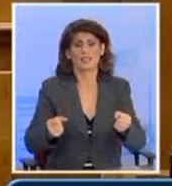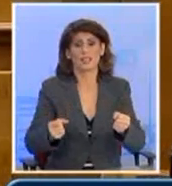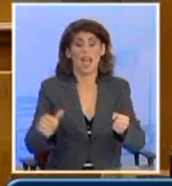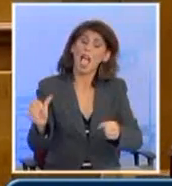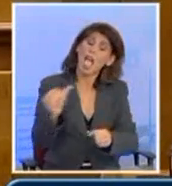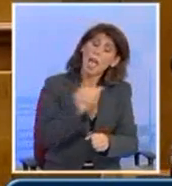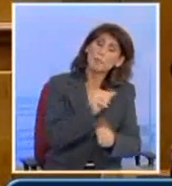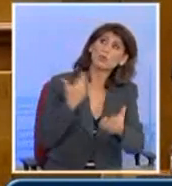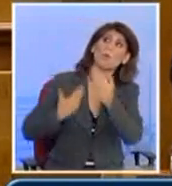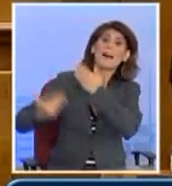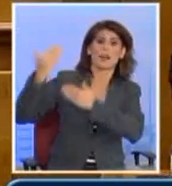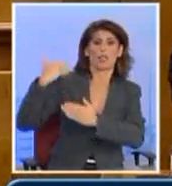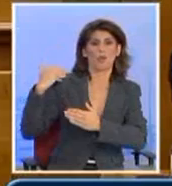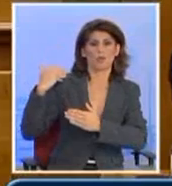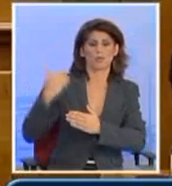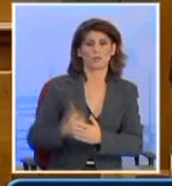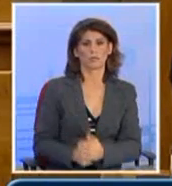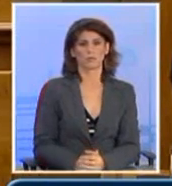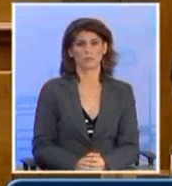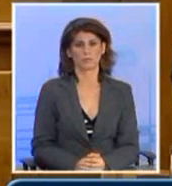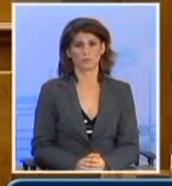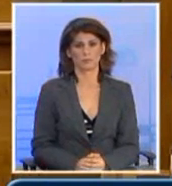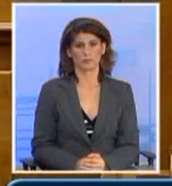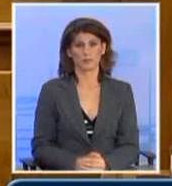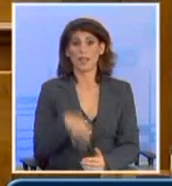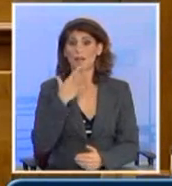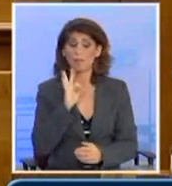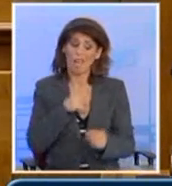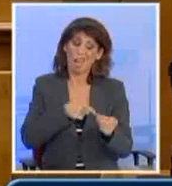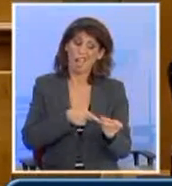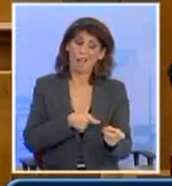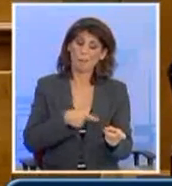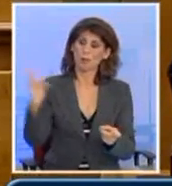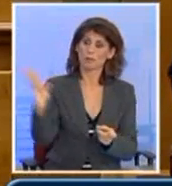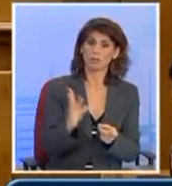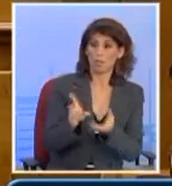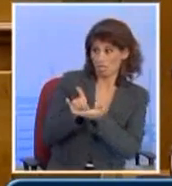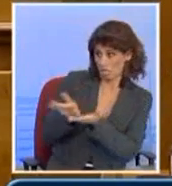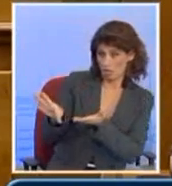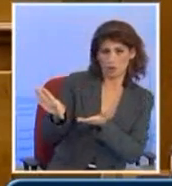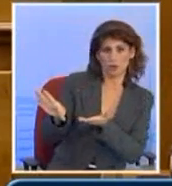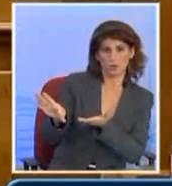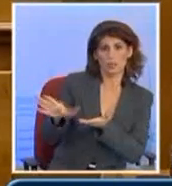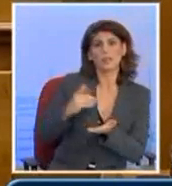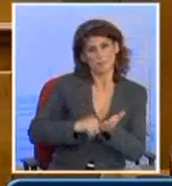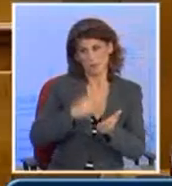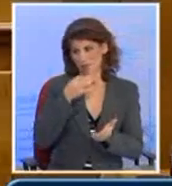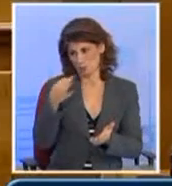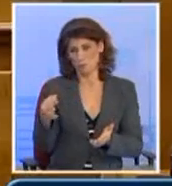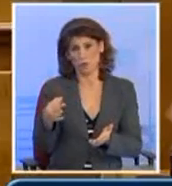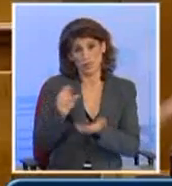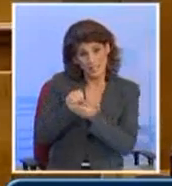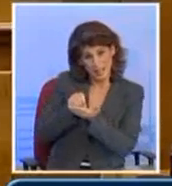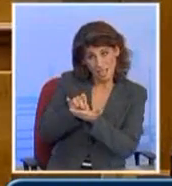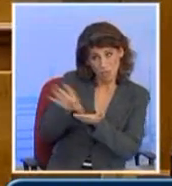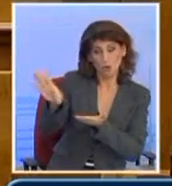παρελθόν. Και επειδή απείλησε την Τρόικα ότι θα τη διώξει, πρέπει να του πω ότι για να τη διώξει πρέπει να τη